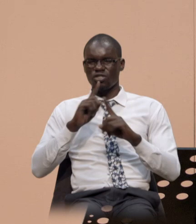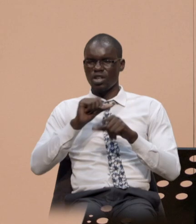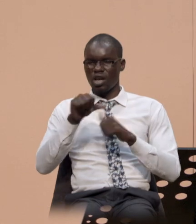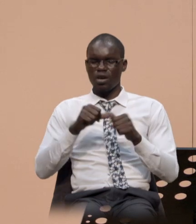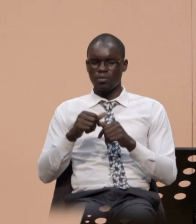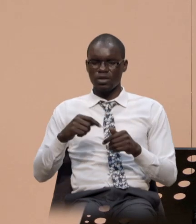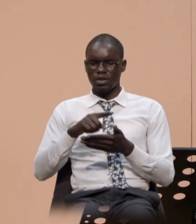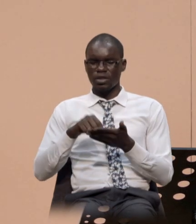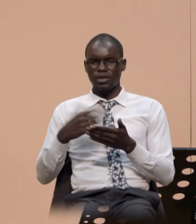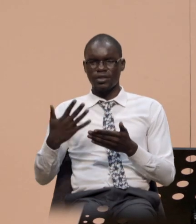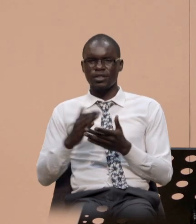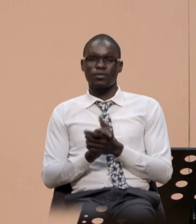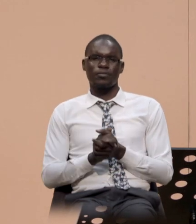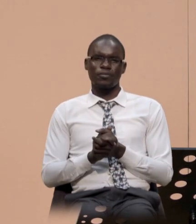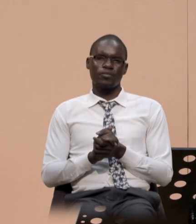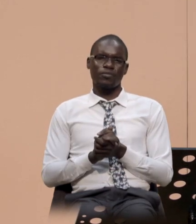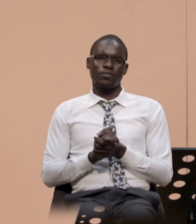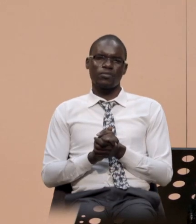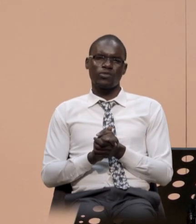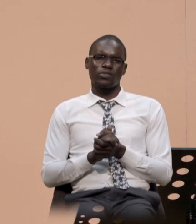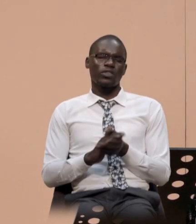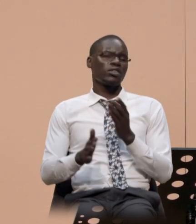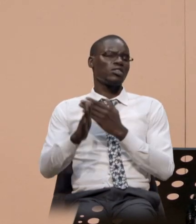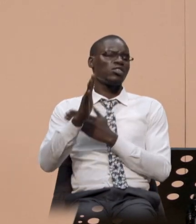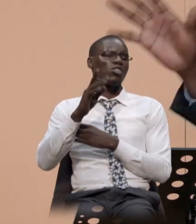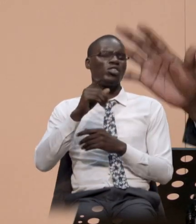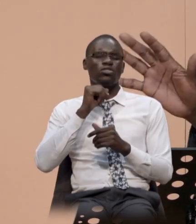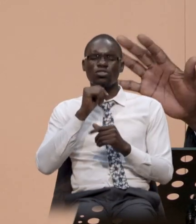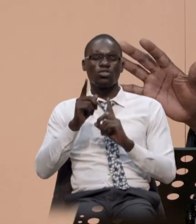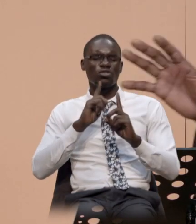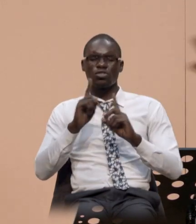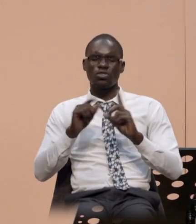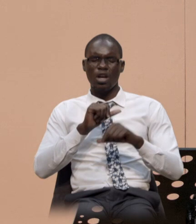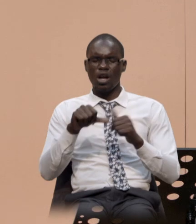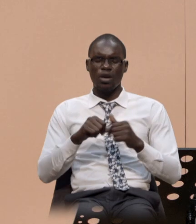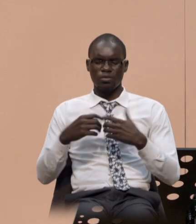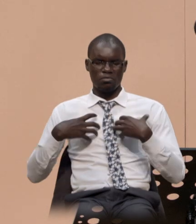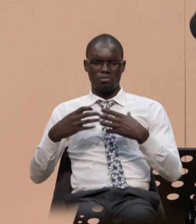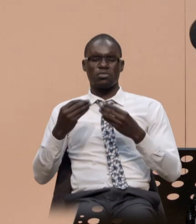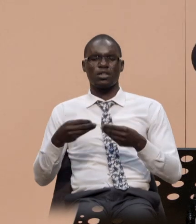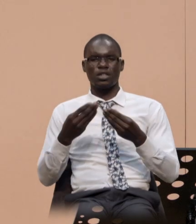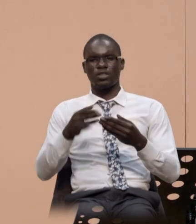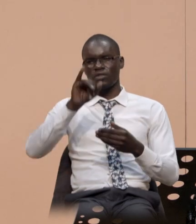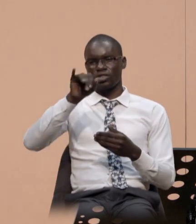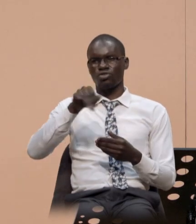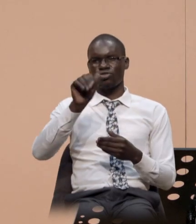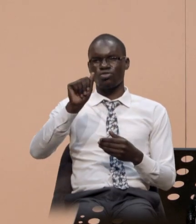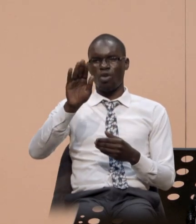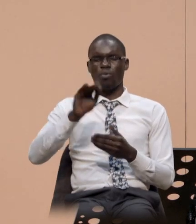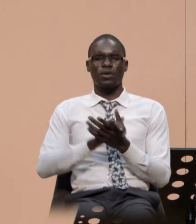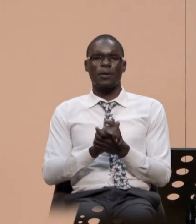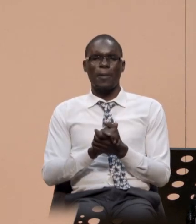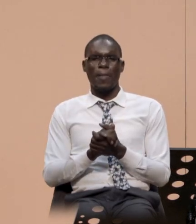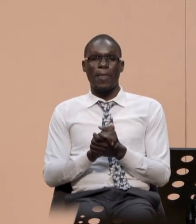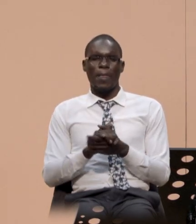vitu, alizungumzia Ayubu. Mungu hakuzungumzia mali aliyokuwa amembariki, alizungumzia mawazo na ushirika aliyokuwa